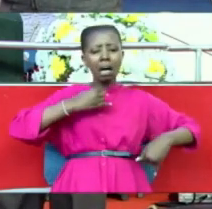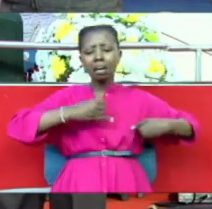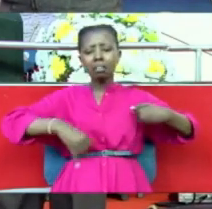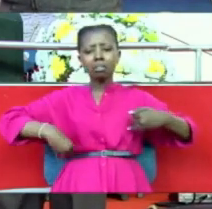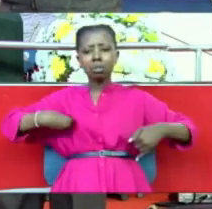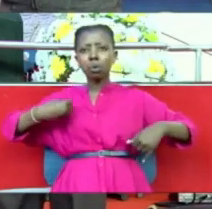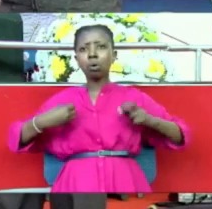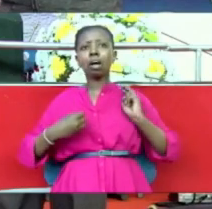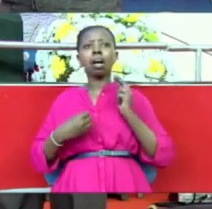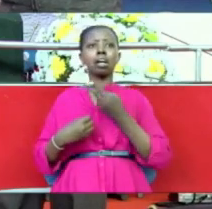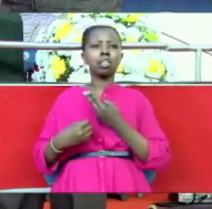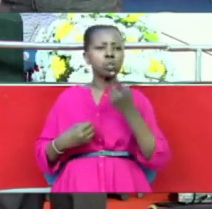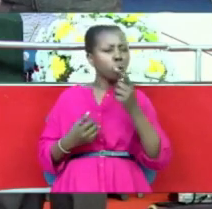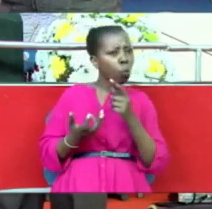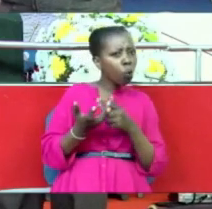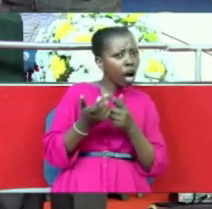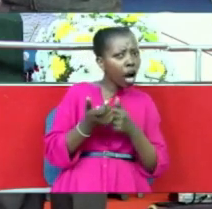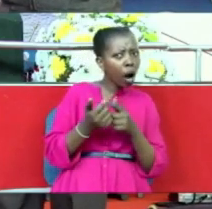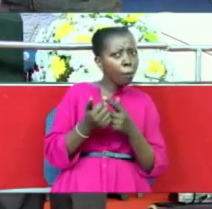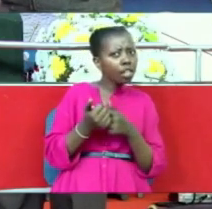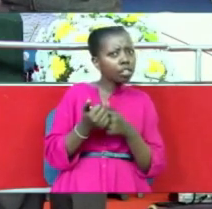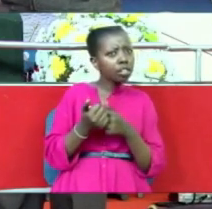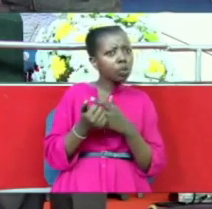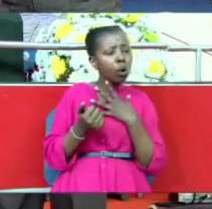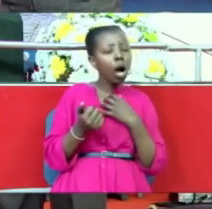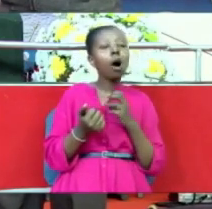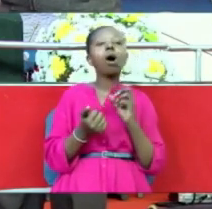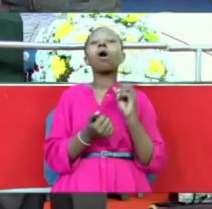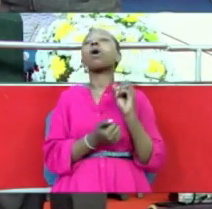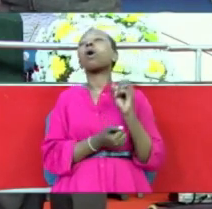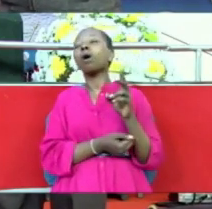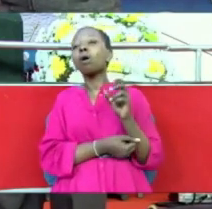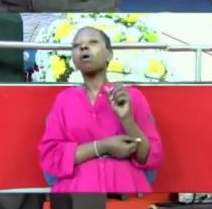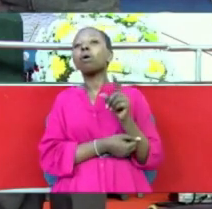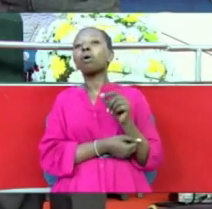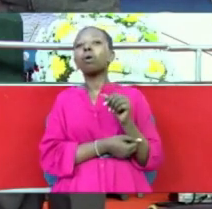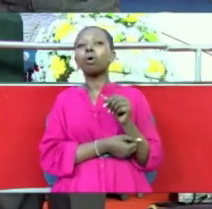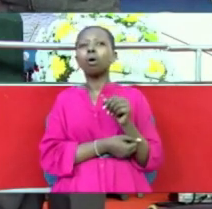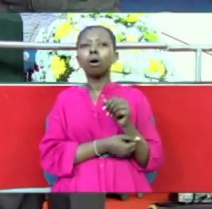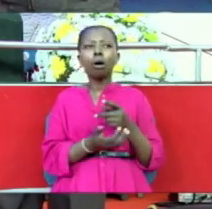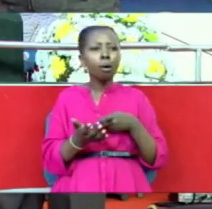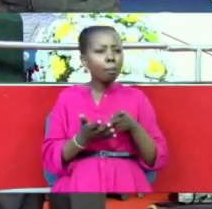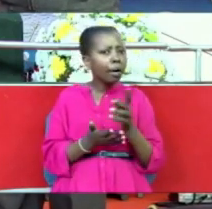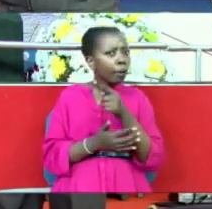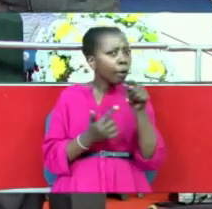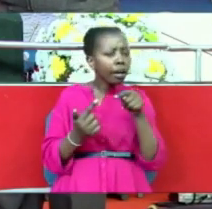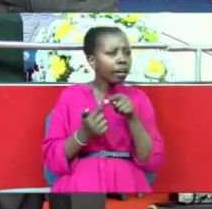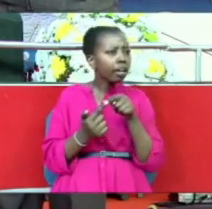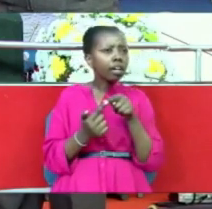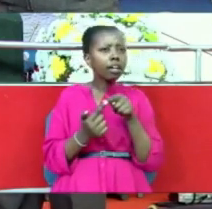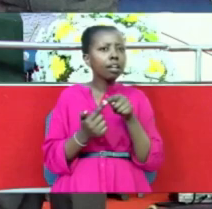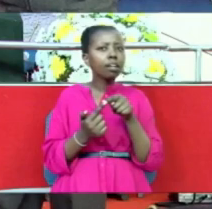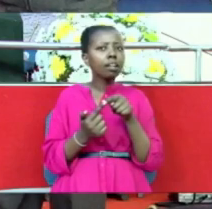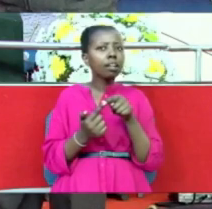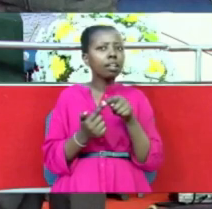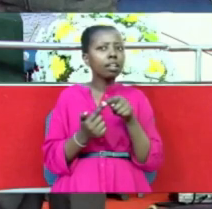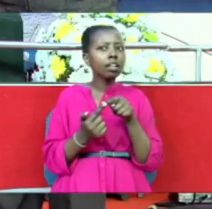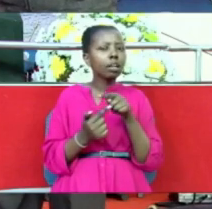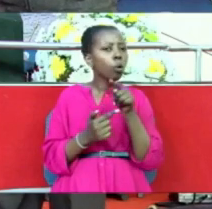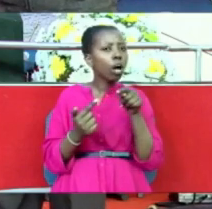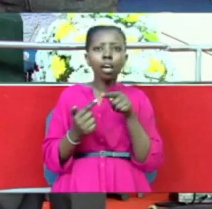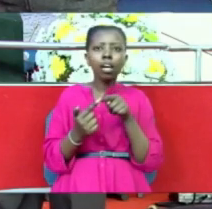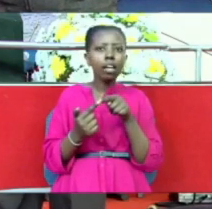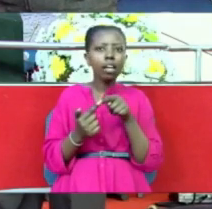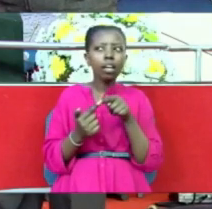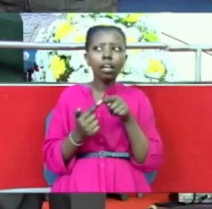sana. Ati unataka pesa ngapi? Eh. Oh. Utalipa lini? Na nini?